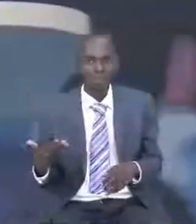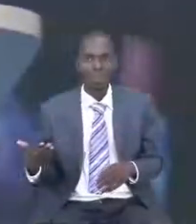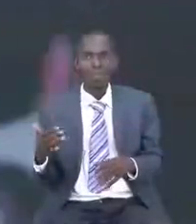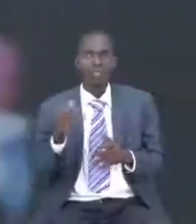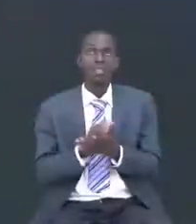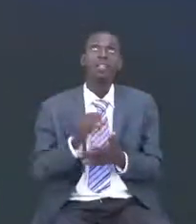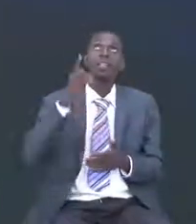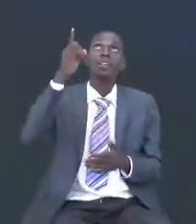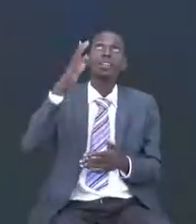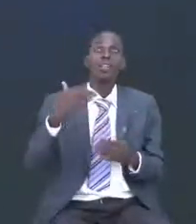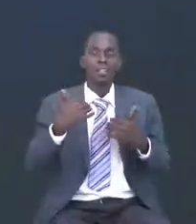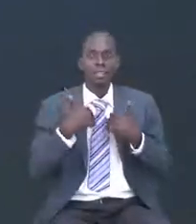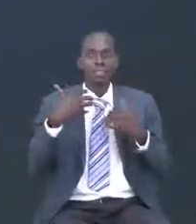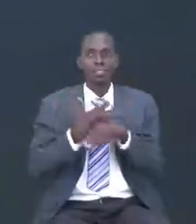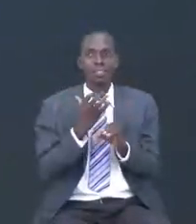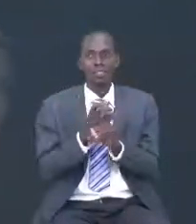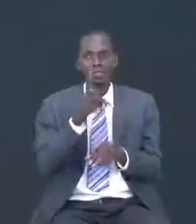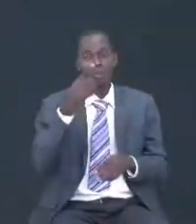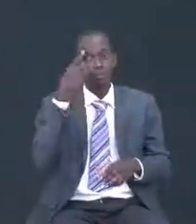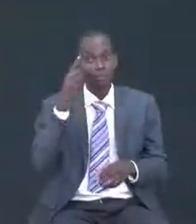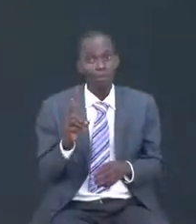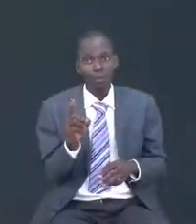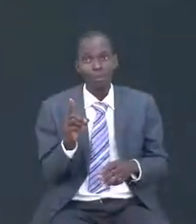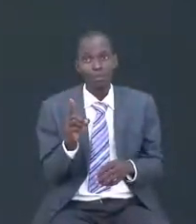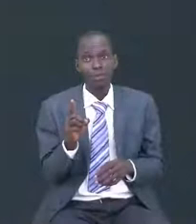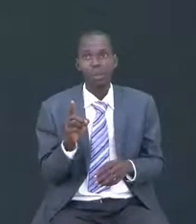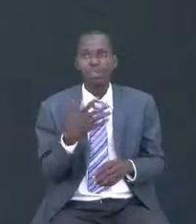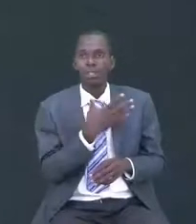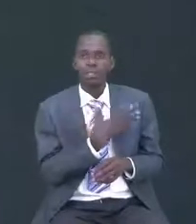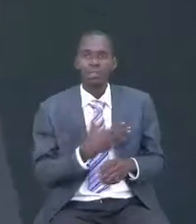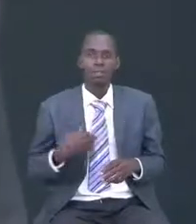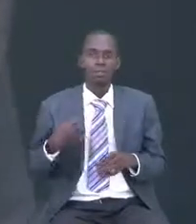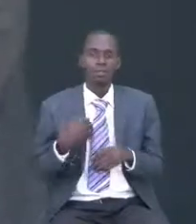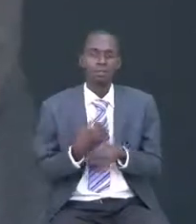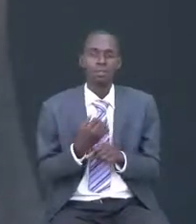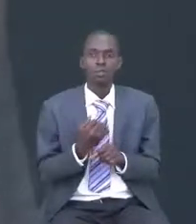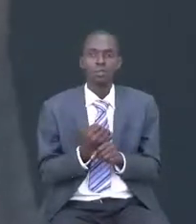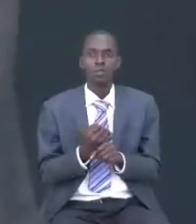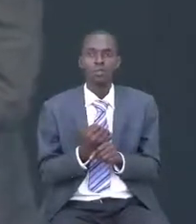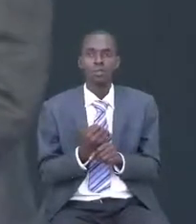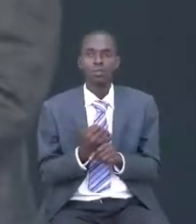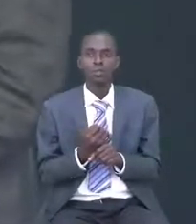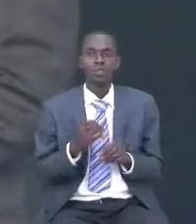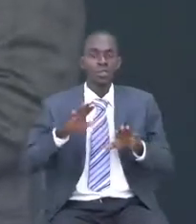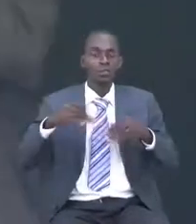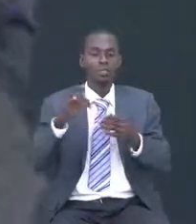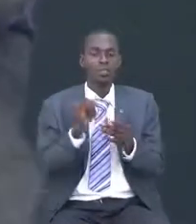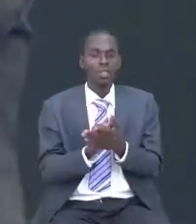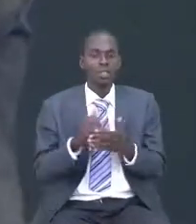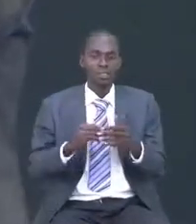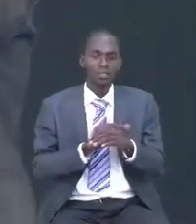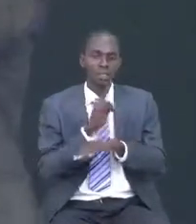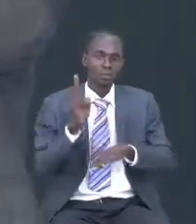Tout ce que Dieu t'a créé pour être, et il t'a donné les